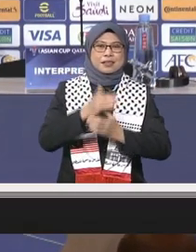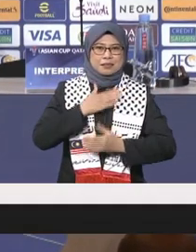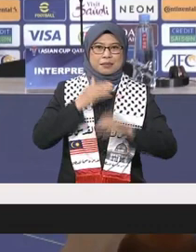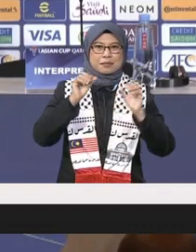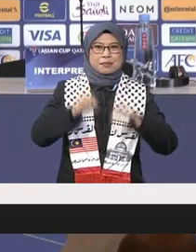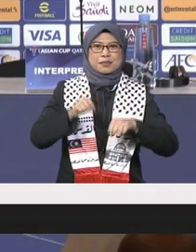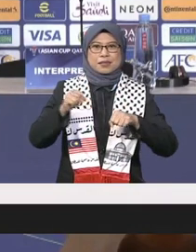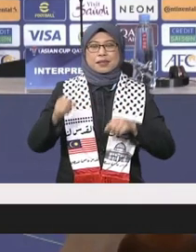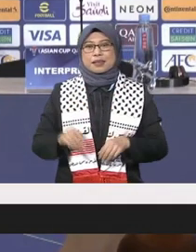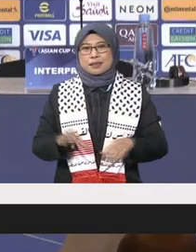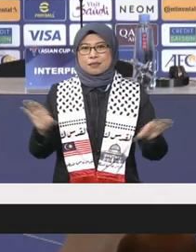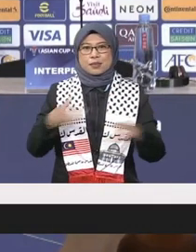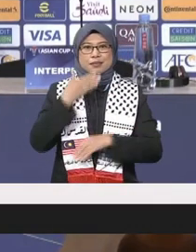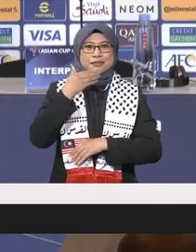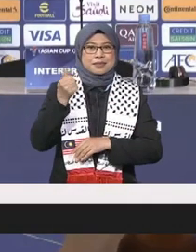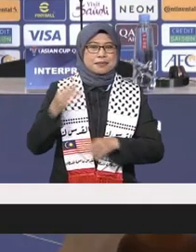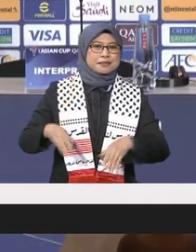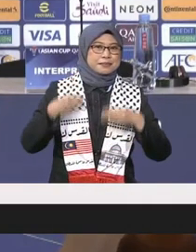something